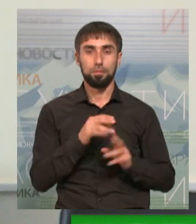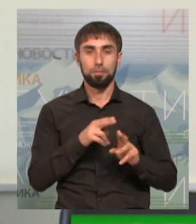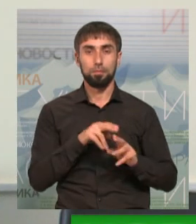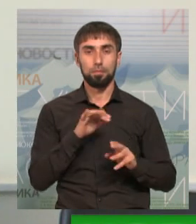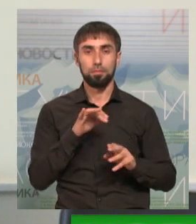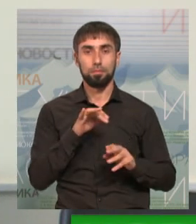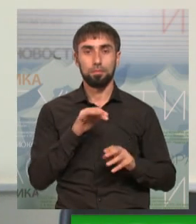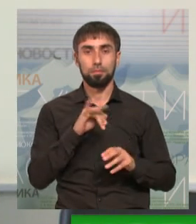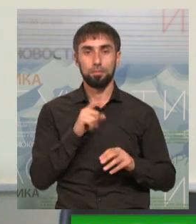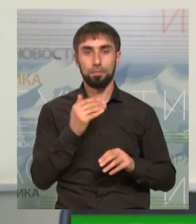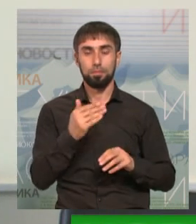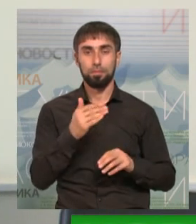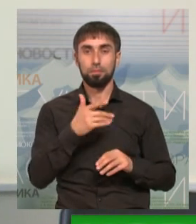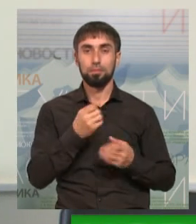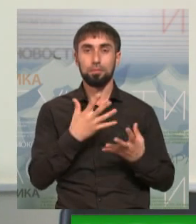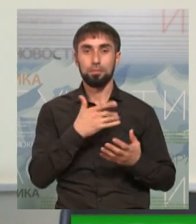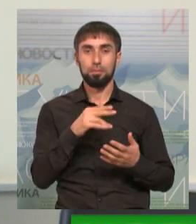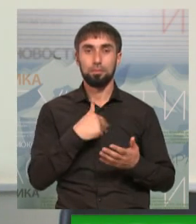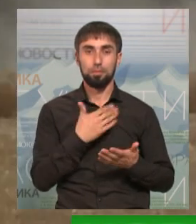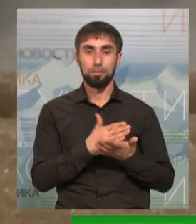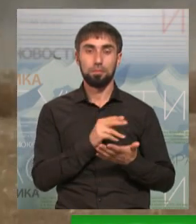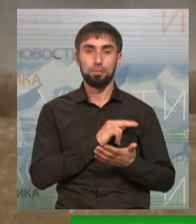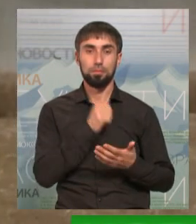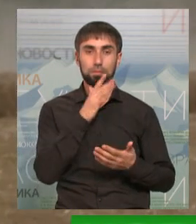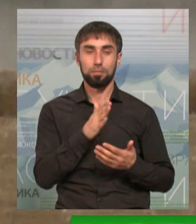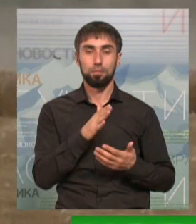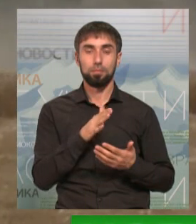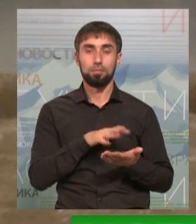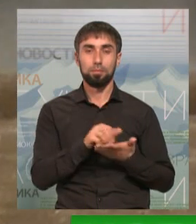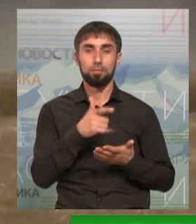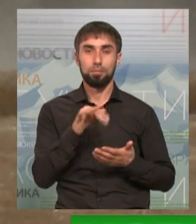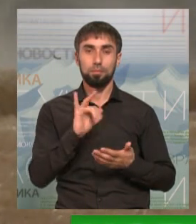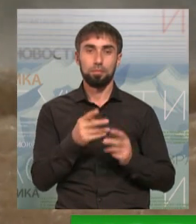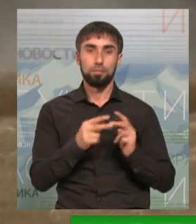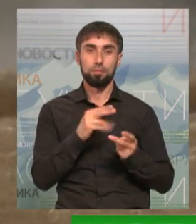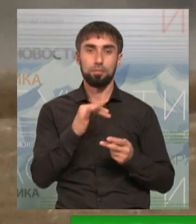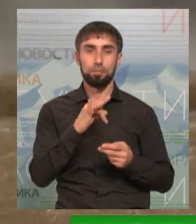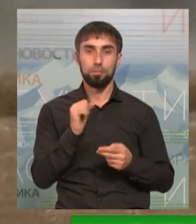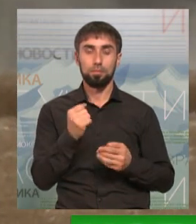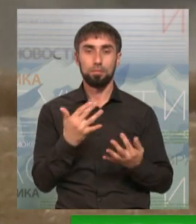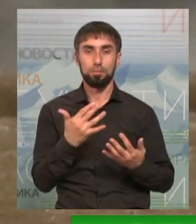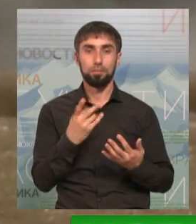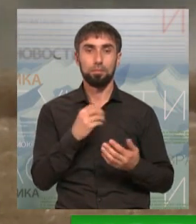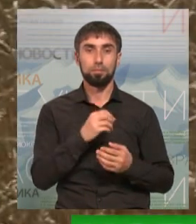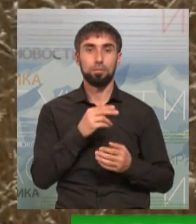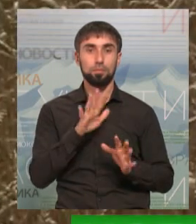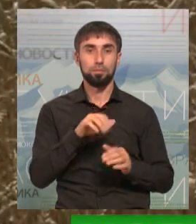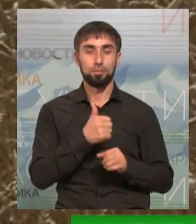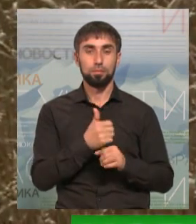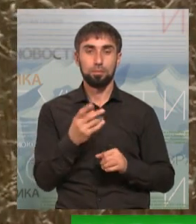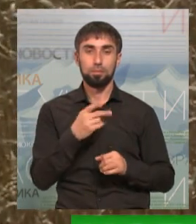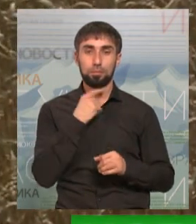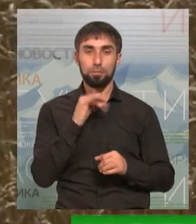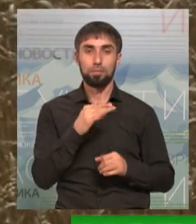там у нас несколько ГУПов, с которыми мы будем работать. Ликвидировать ГУПы и изменить их структуру требует не только глава Ингушетии, но